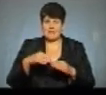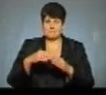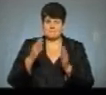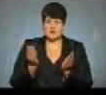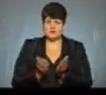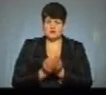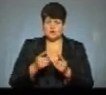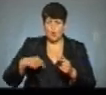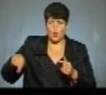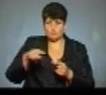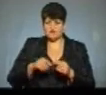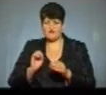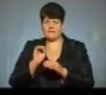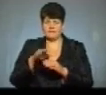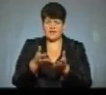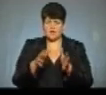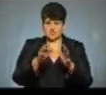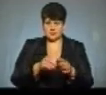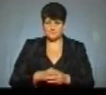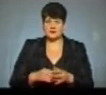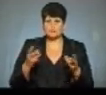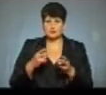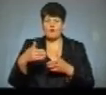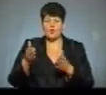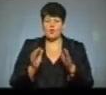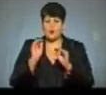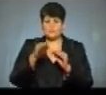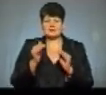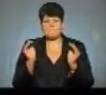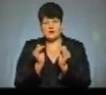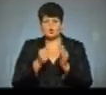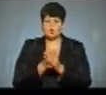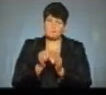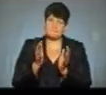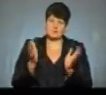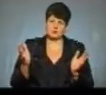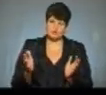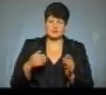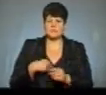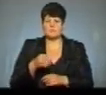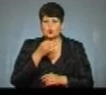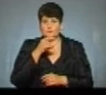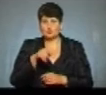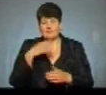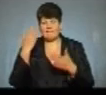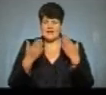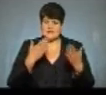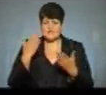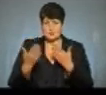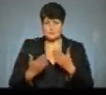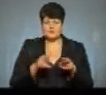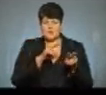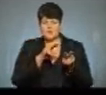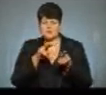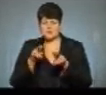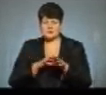ящики. Потрібно поставити м'яч в коробку з найменшого до найбільшого. Мені подобається те, що тут весело. Стежить за